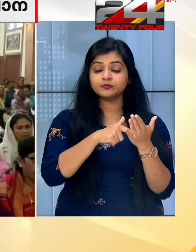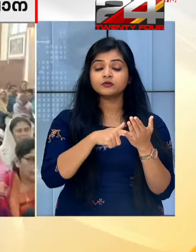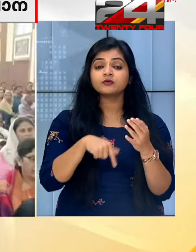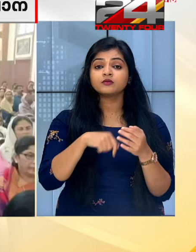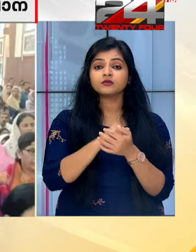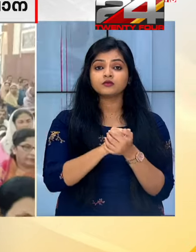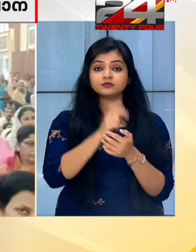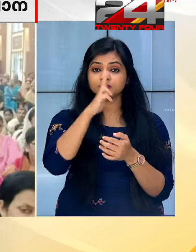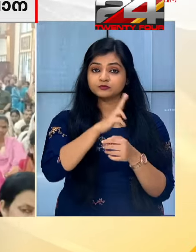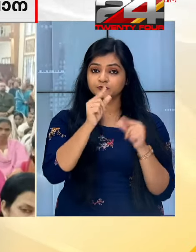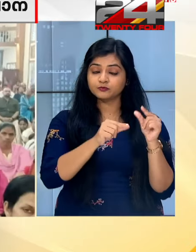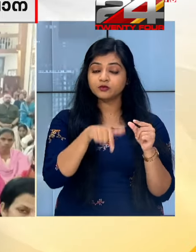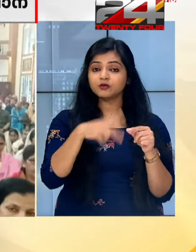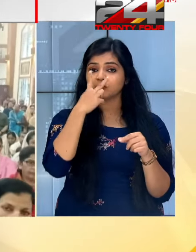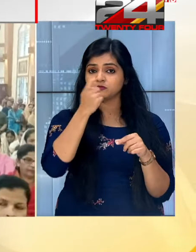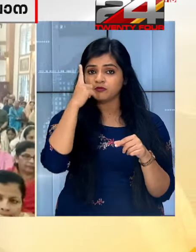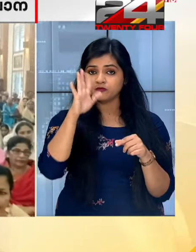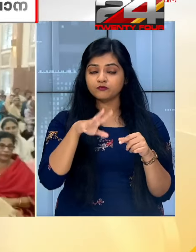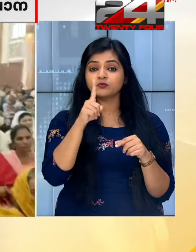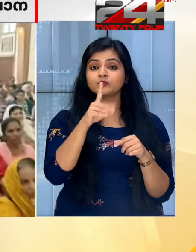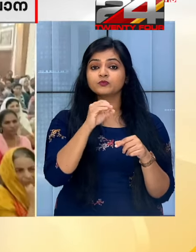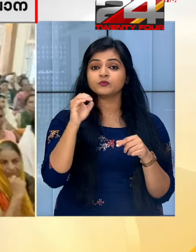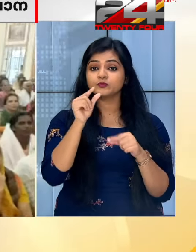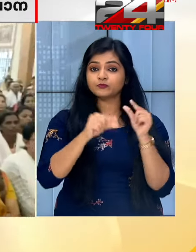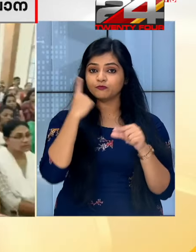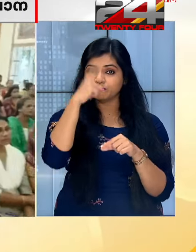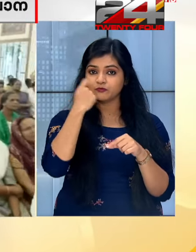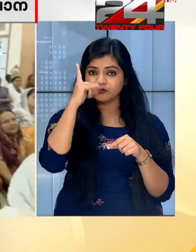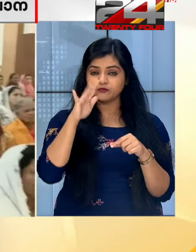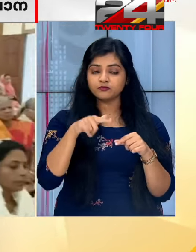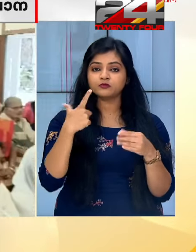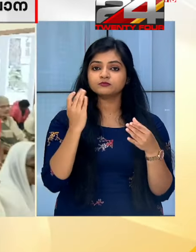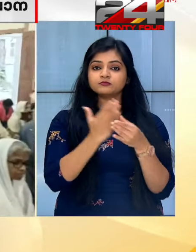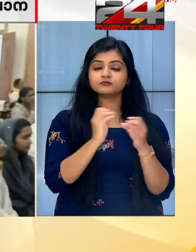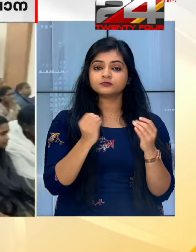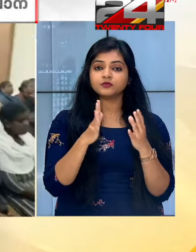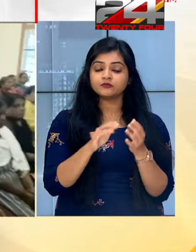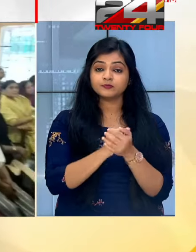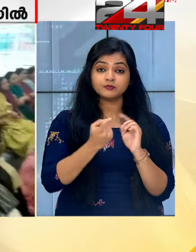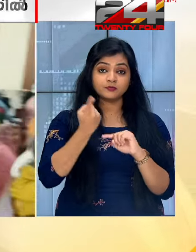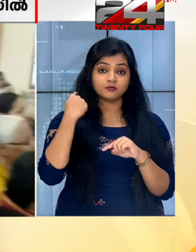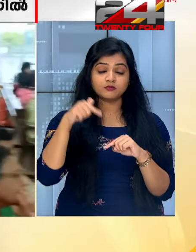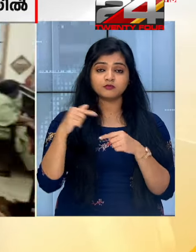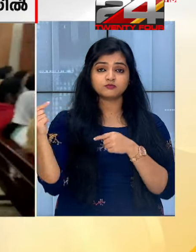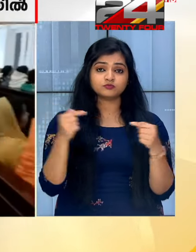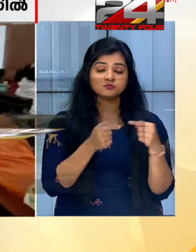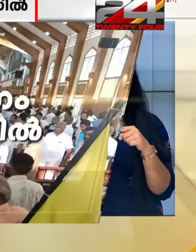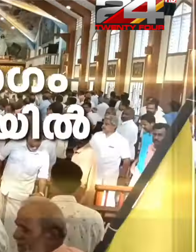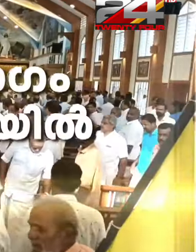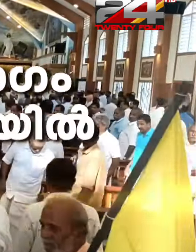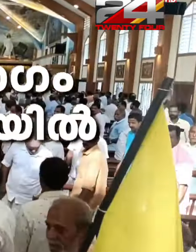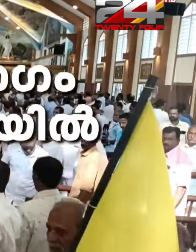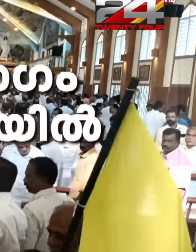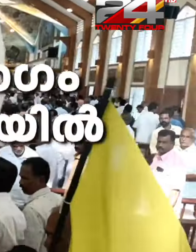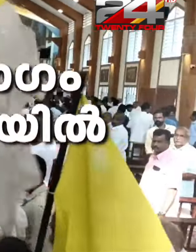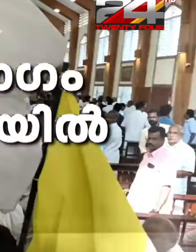വിശ്വാസികൾക്കുമെതിരെ കണ്ടാൽ അറിയാവുന്ന 100 പേർക്കെതിരെ കേസെടുക്കുന്ന സാഹചര്യവും അടക്കം ഉണ്ടായിരുന്നു. അത്തരത്തിൽ വലിയ സംഘർഷം ഇന്നലെ ഉണ്ടായിരുന്നു. അതുമായി ബന്ധപ്പെട്ടുള്ള